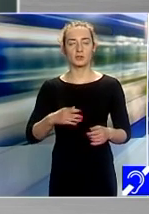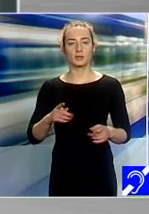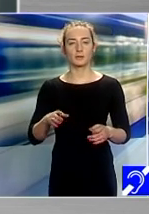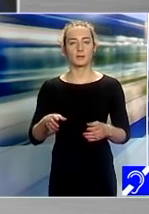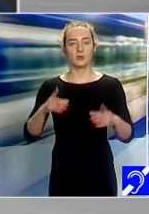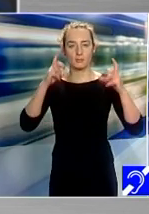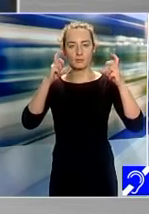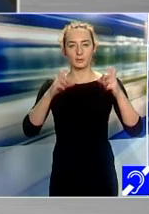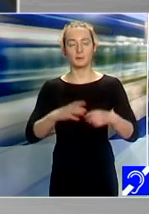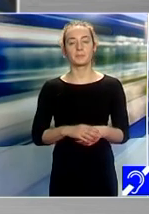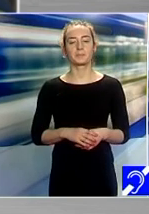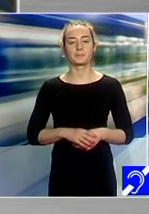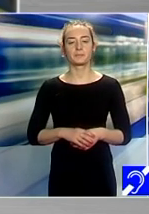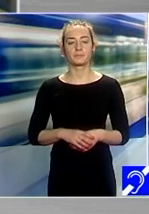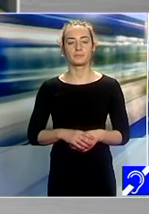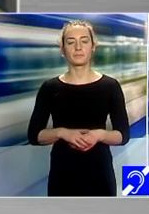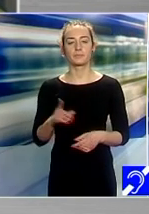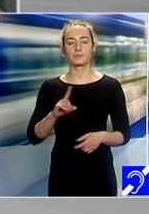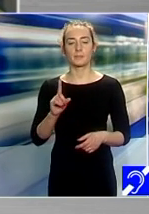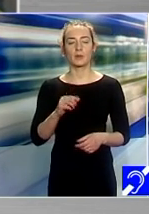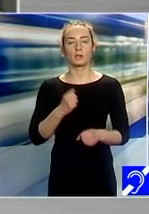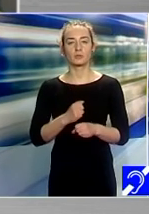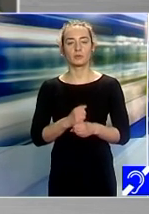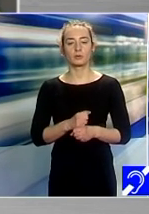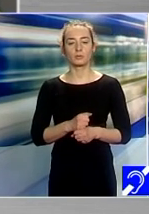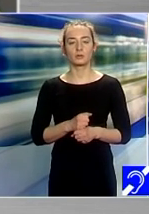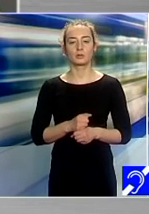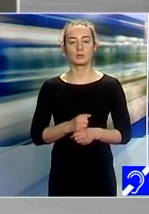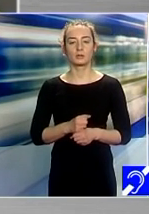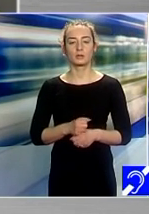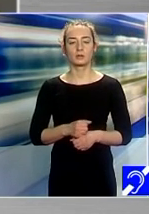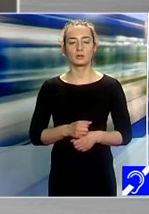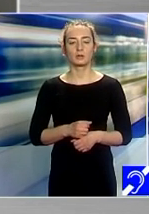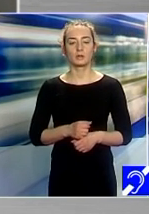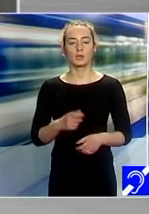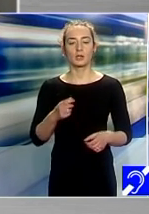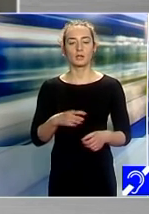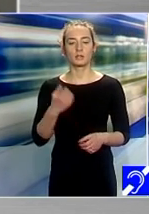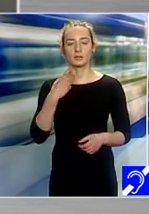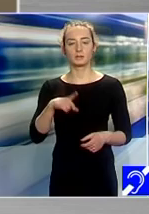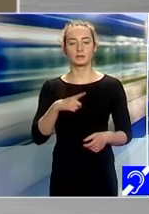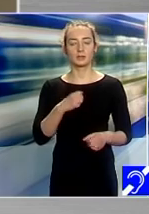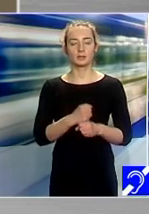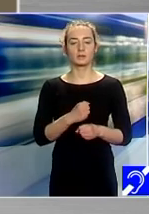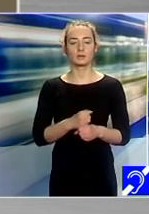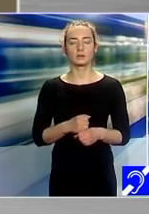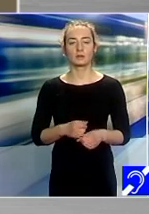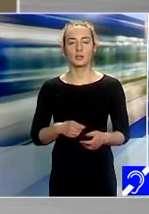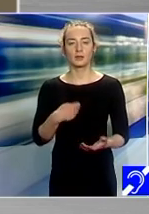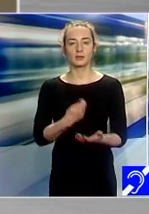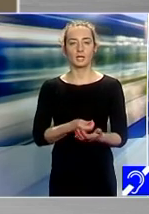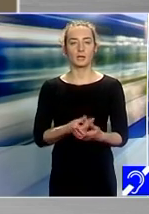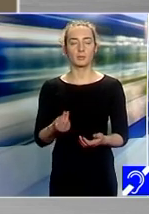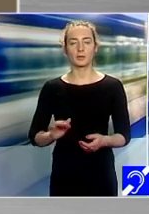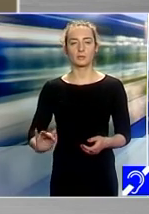partea foto. Adică nu aș fi făcut așa ceva fiind la servici non-stop. Indemnizația de creștere